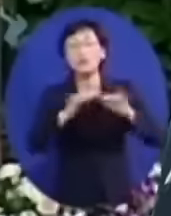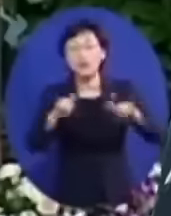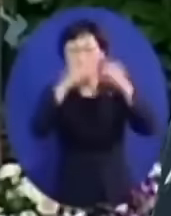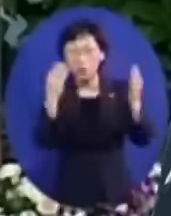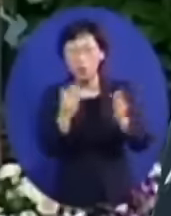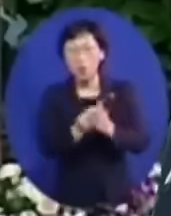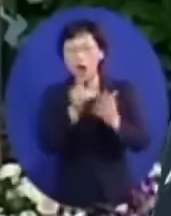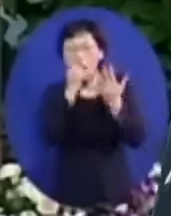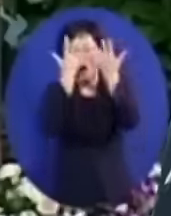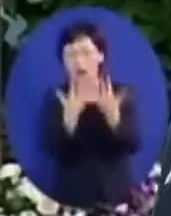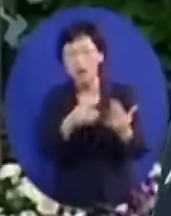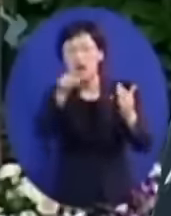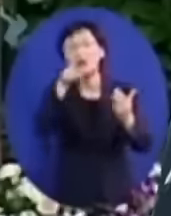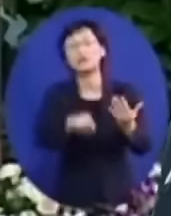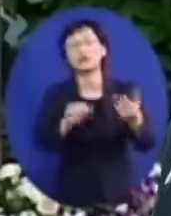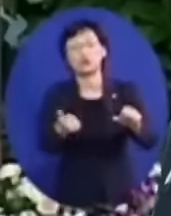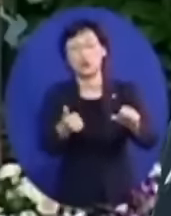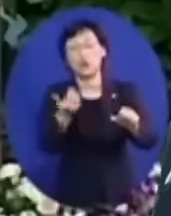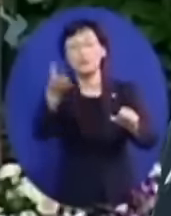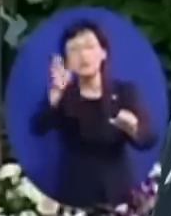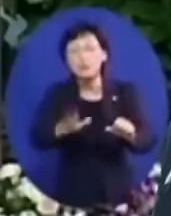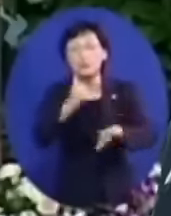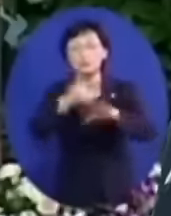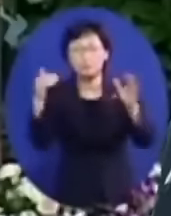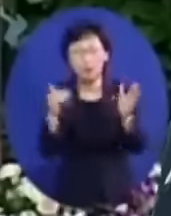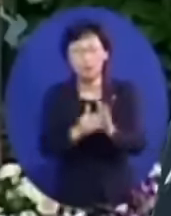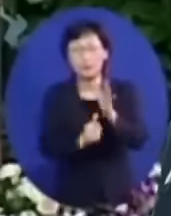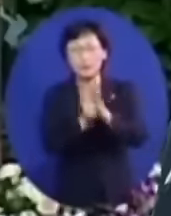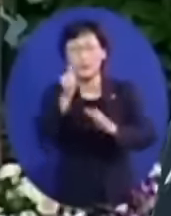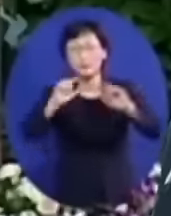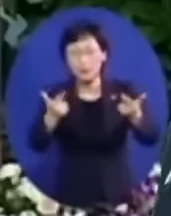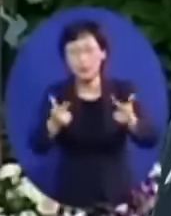것입니다. 그러나 끝까지 희망을 잃지 않고 다른